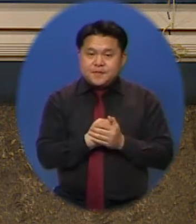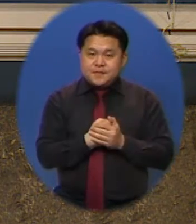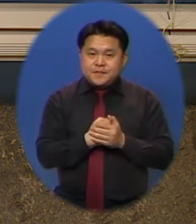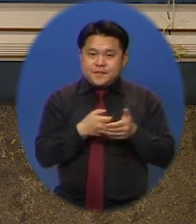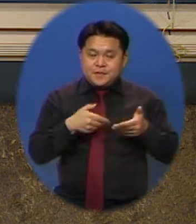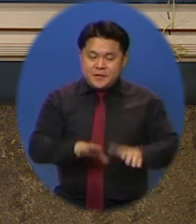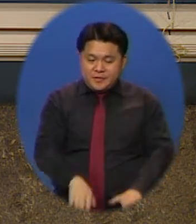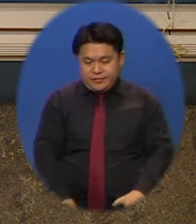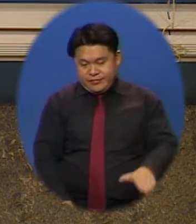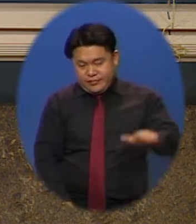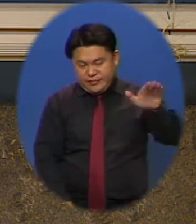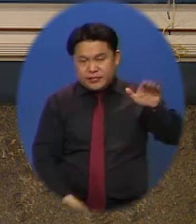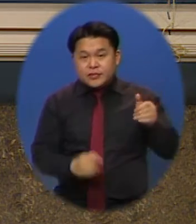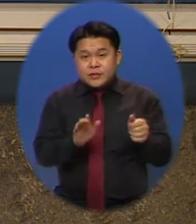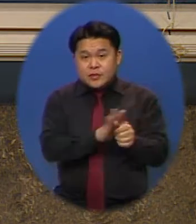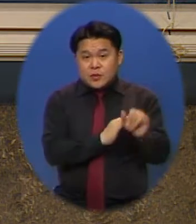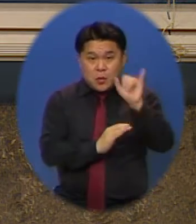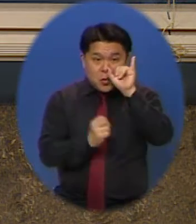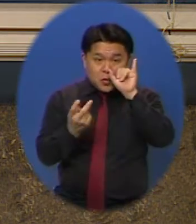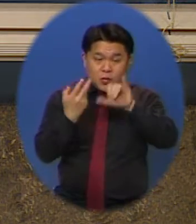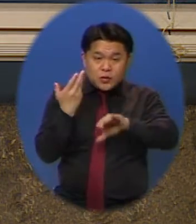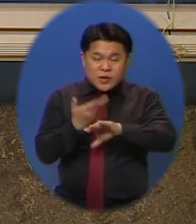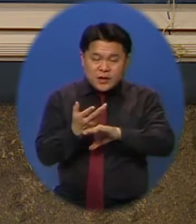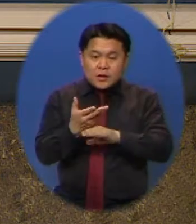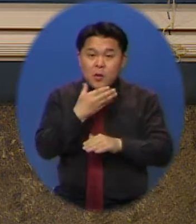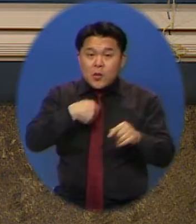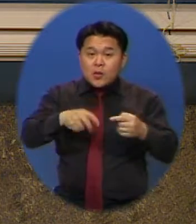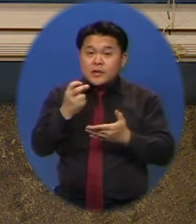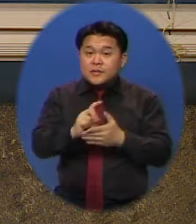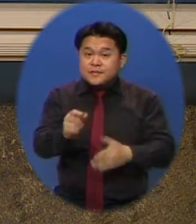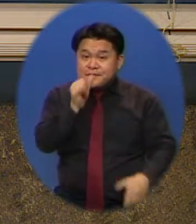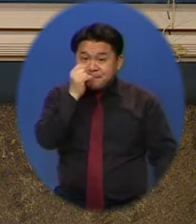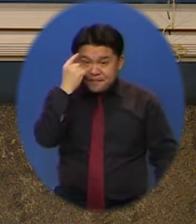주기별 맞춤형 서비스 외에도 또 다른 복지 정책이 있나요?